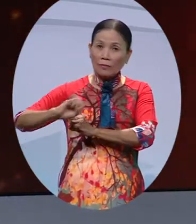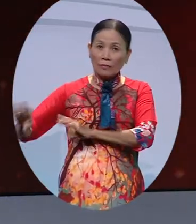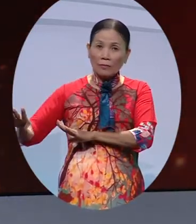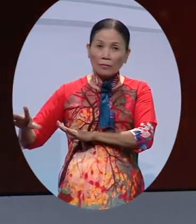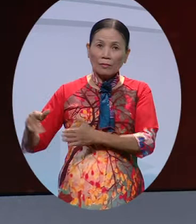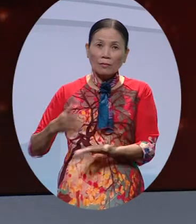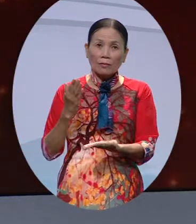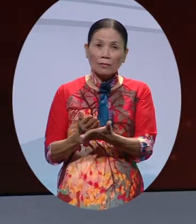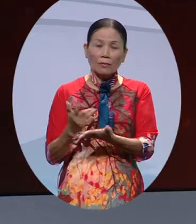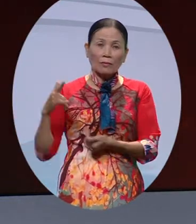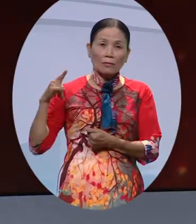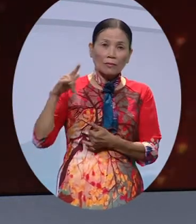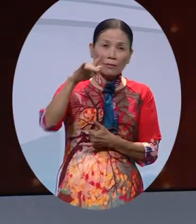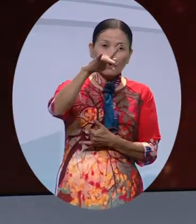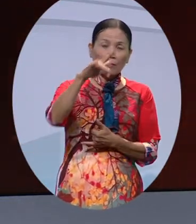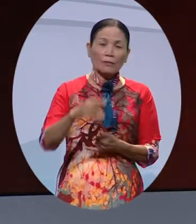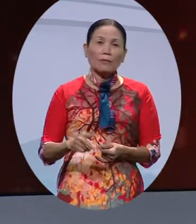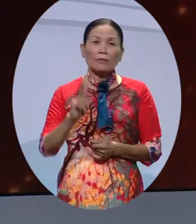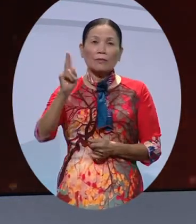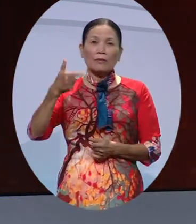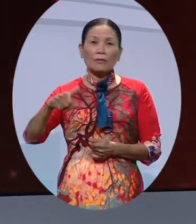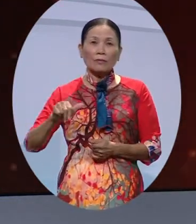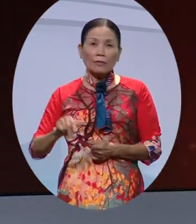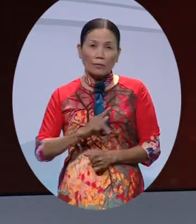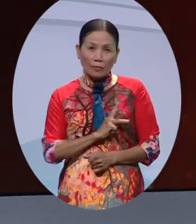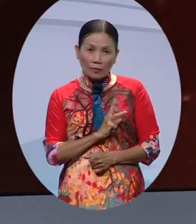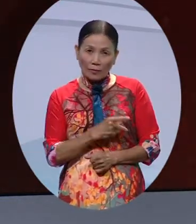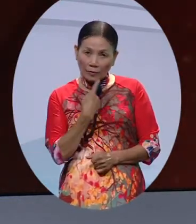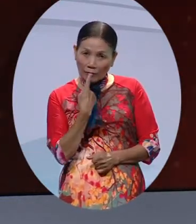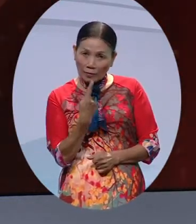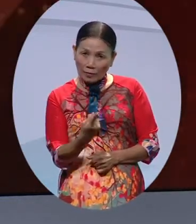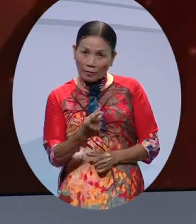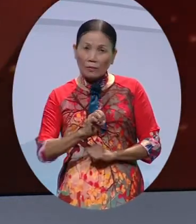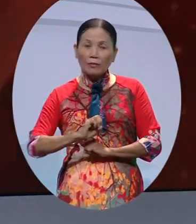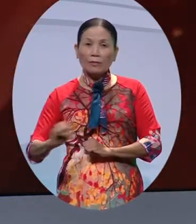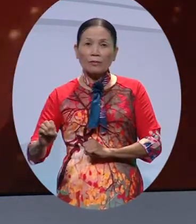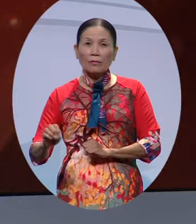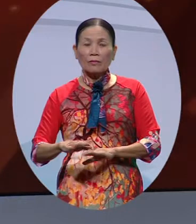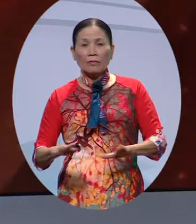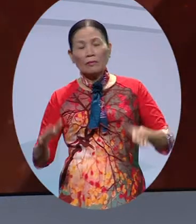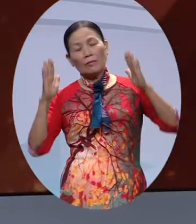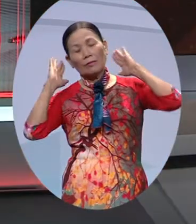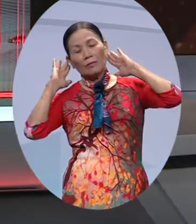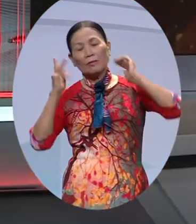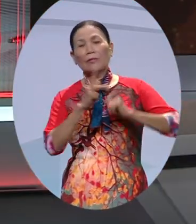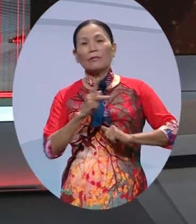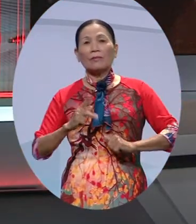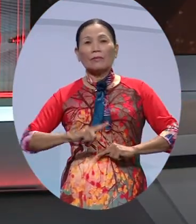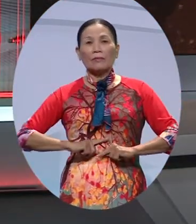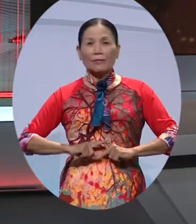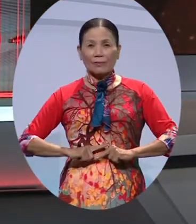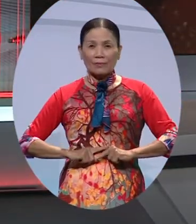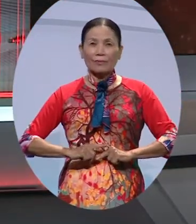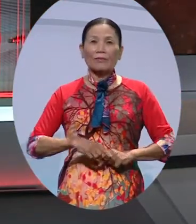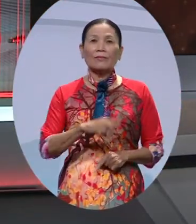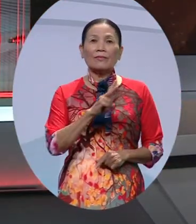đến thành phố Vũ Hán, công tác kiểm soát dịch chặt chẽ tại các cửa khẩu dẫn tới việc hủy và lùi lịch đặt phòng của khách Trung Quốc. Từ ngày 22 tháng